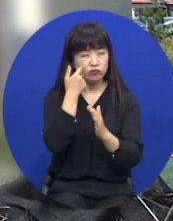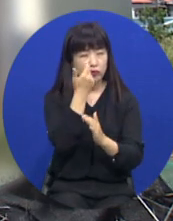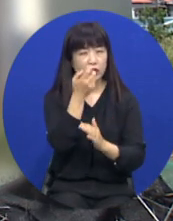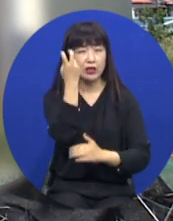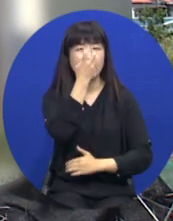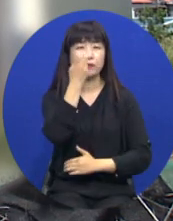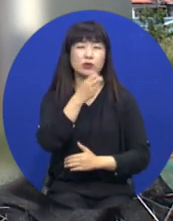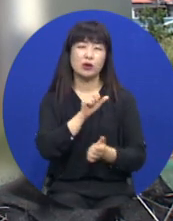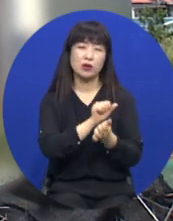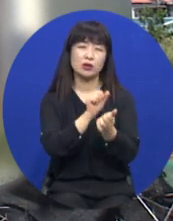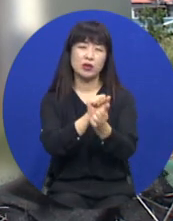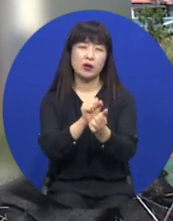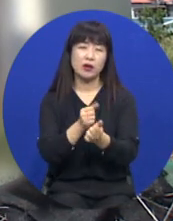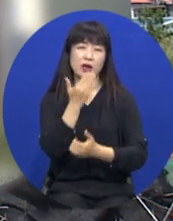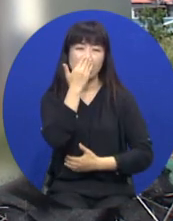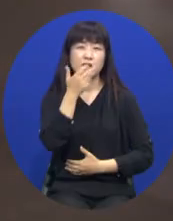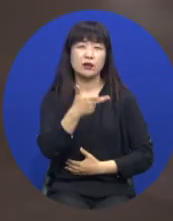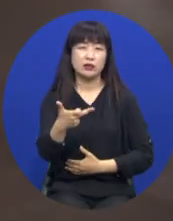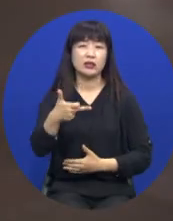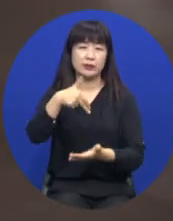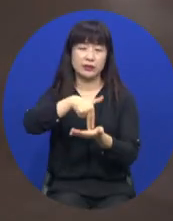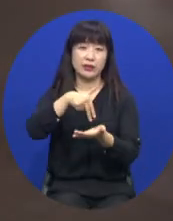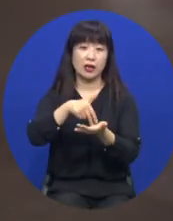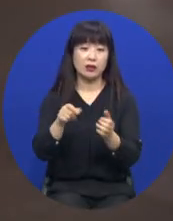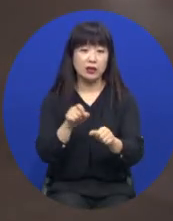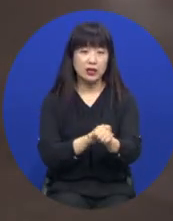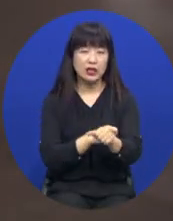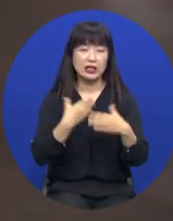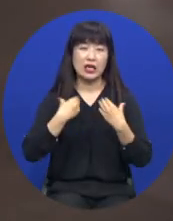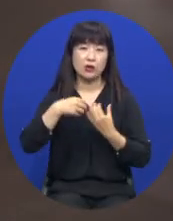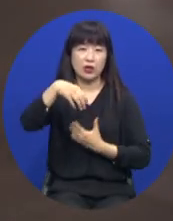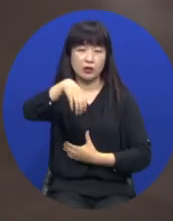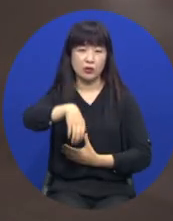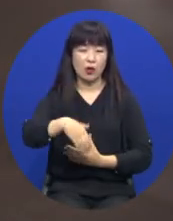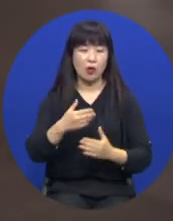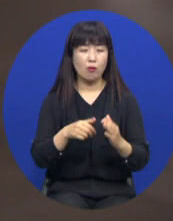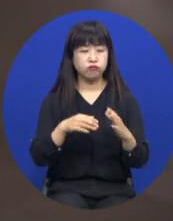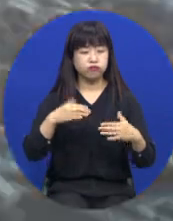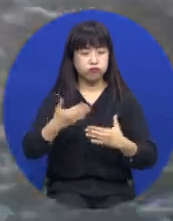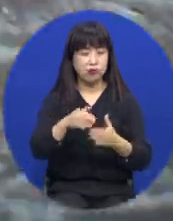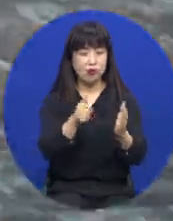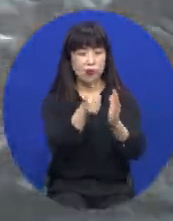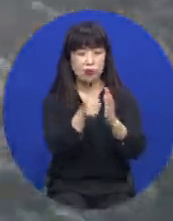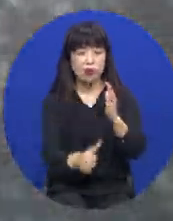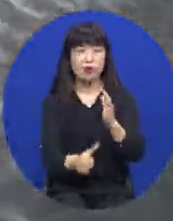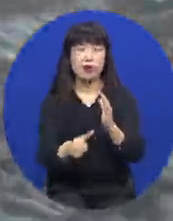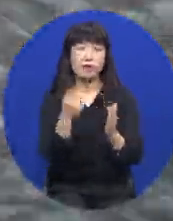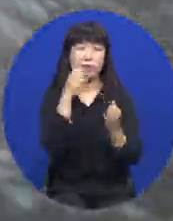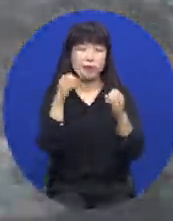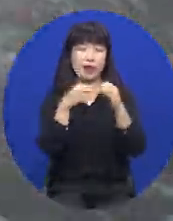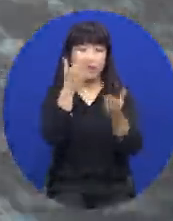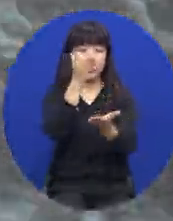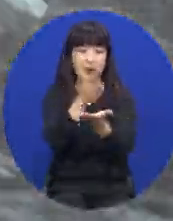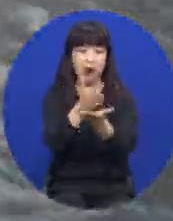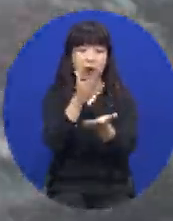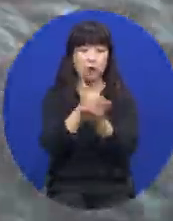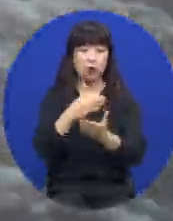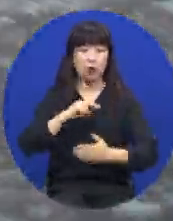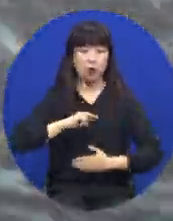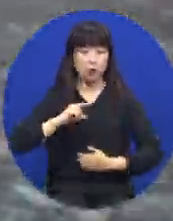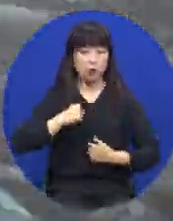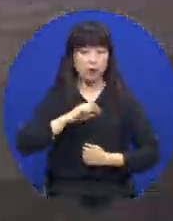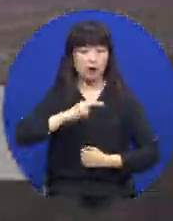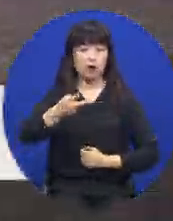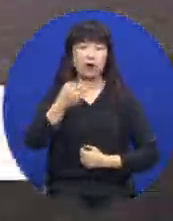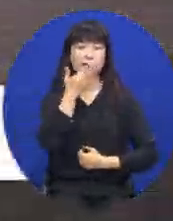연쇄 감염으로 이어질 가능성이 큽니다. 특히 사우나의 경우 욕탕 안에서 대화를 자제하고 탈의실 등에서 음식물